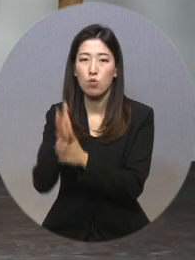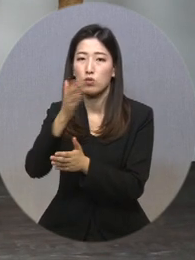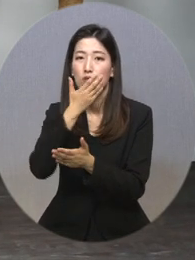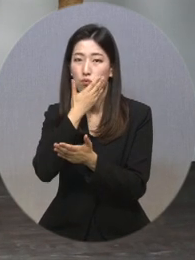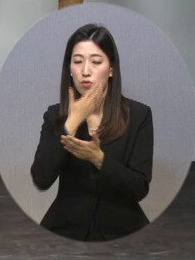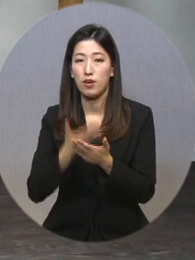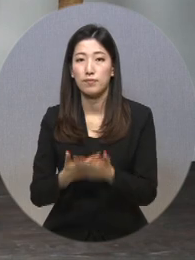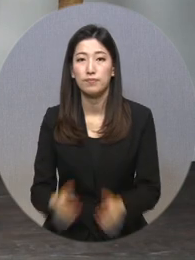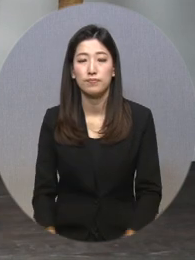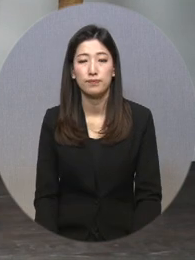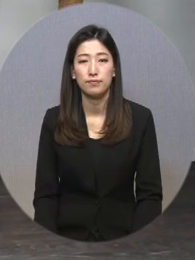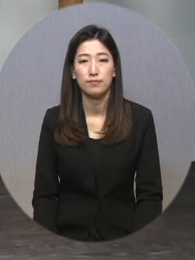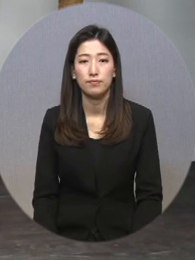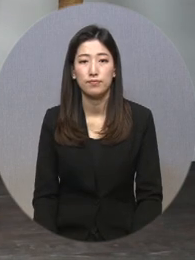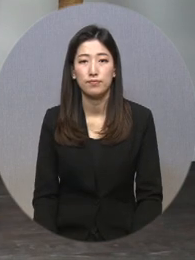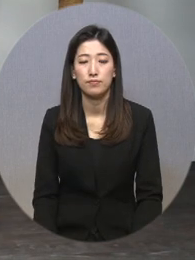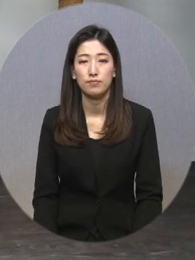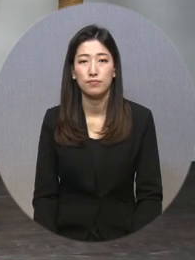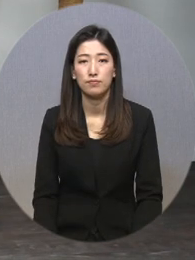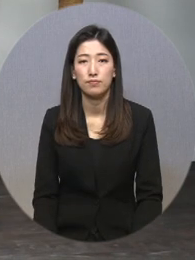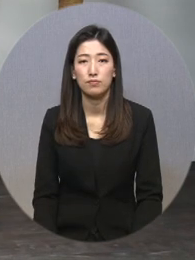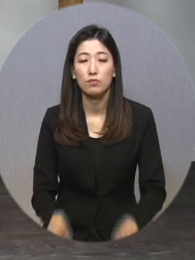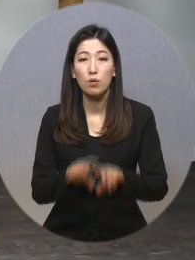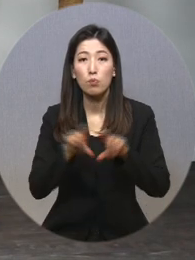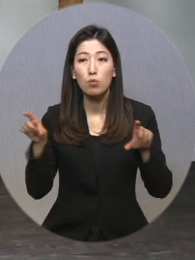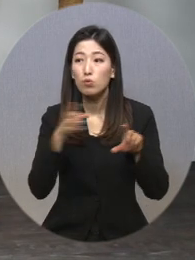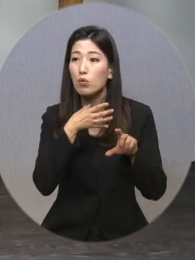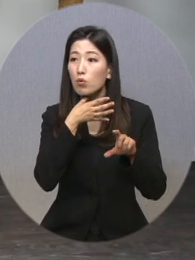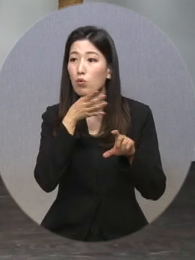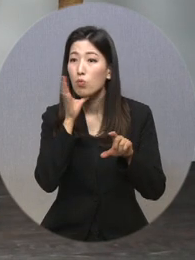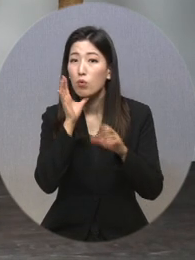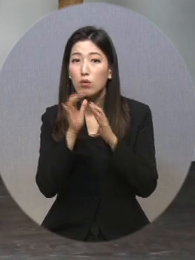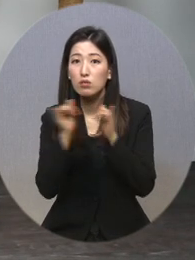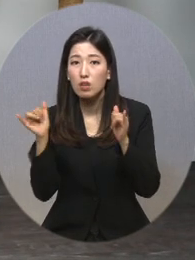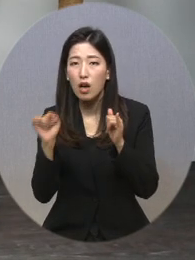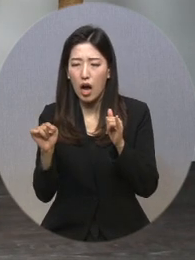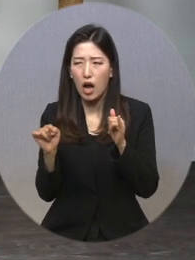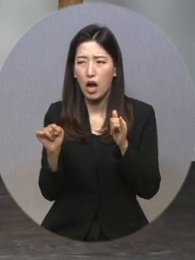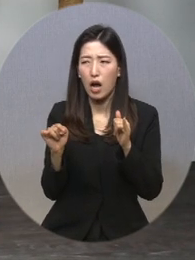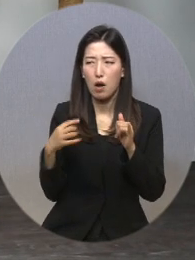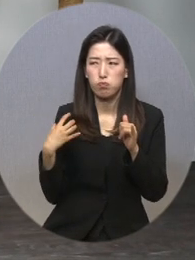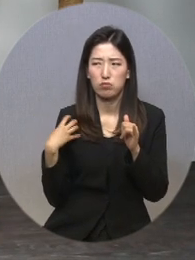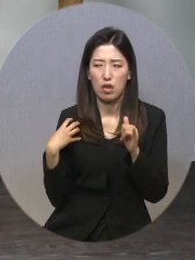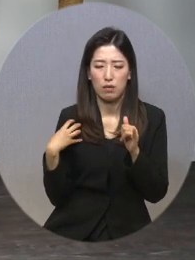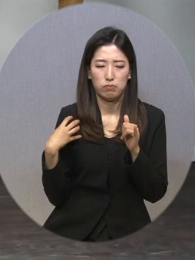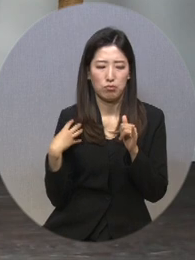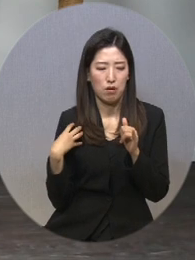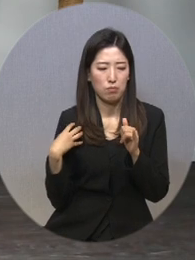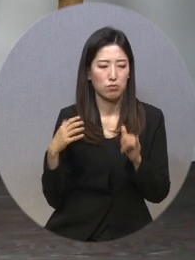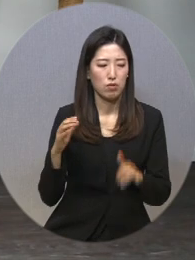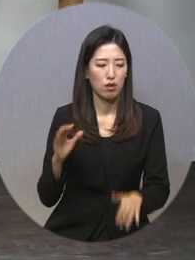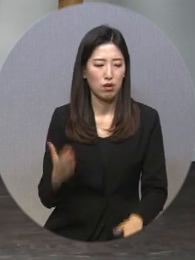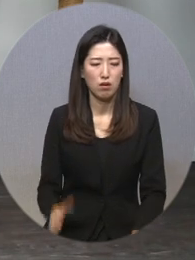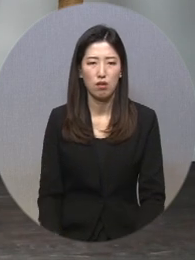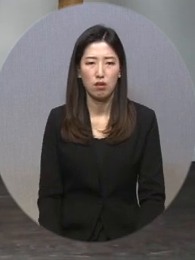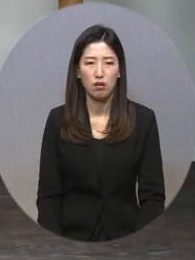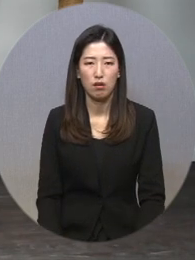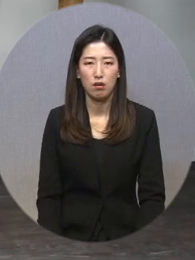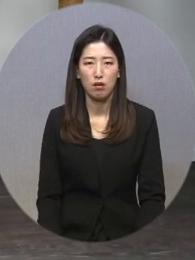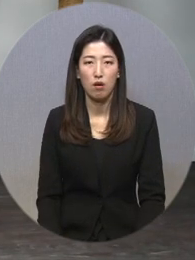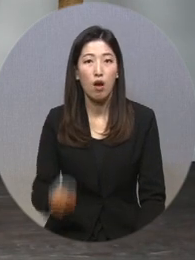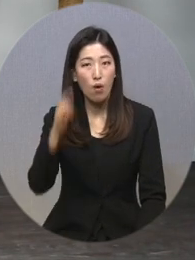그런데 우리가 흔히 고령이라고 하면 사회의 부담부터 먼저 생각합니다. 생산 가능